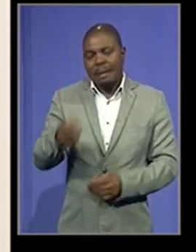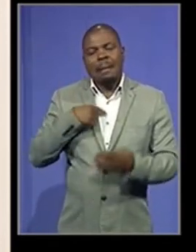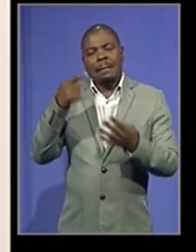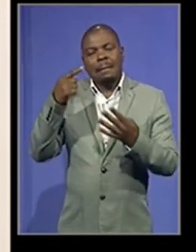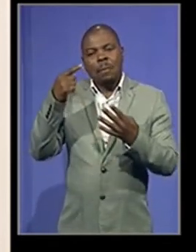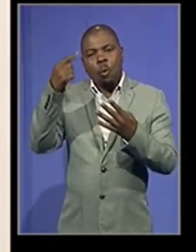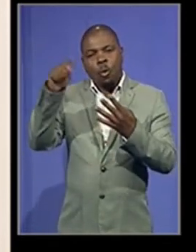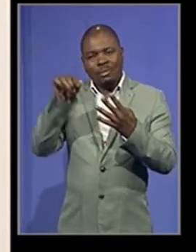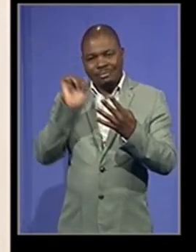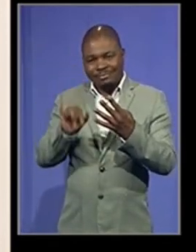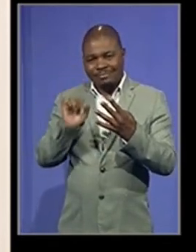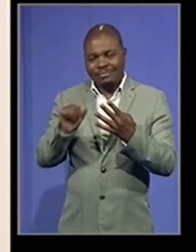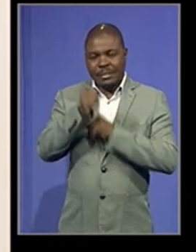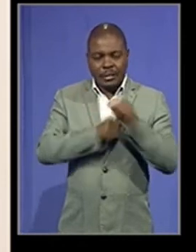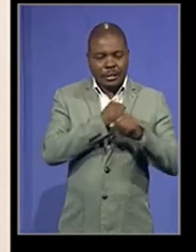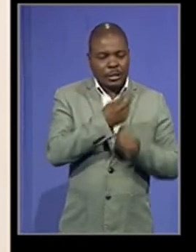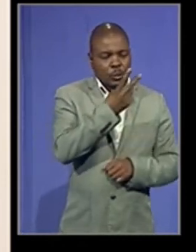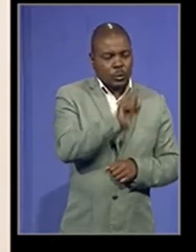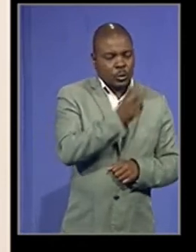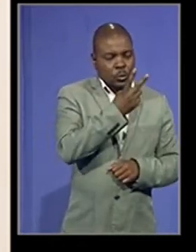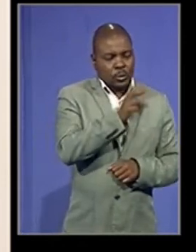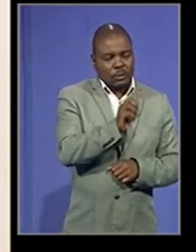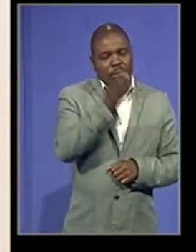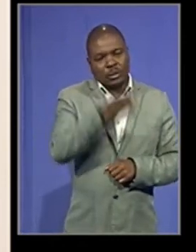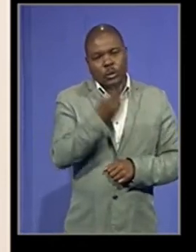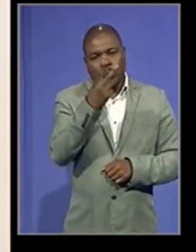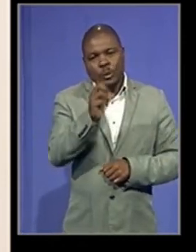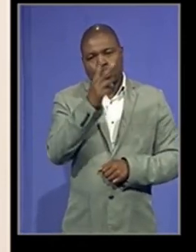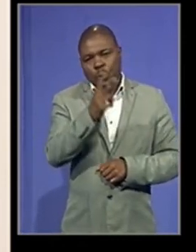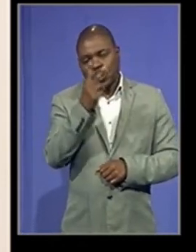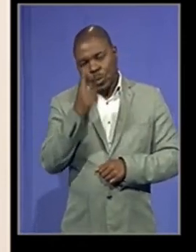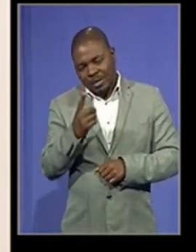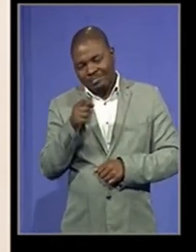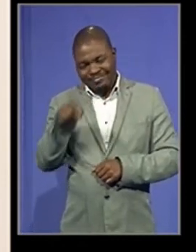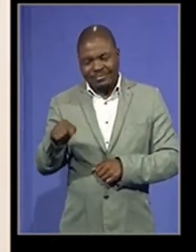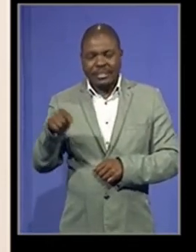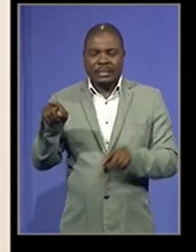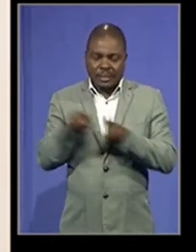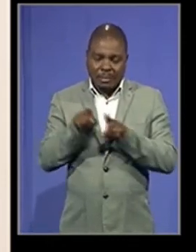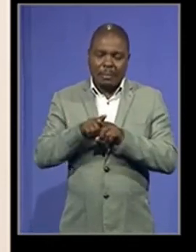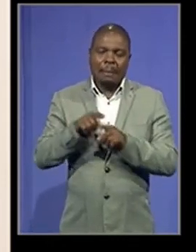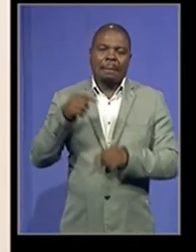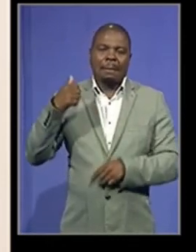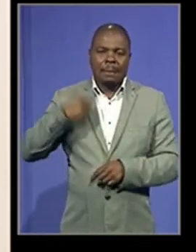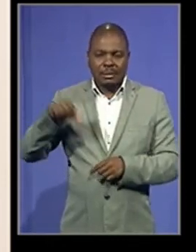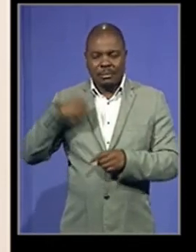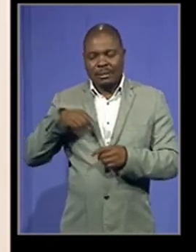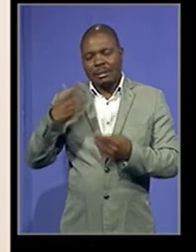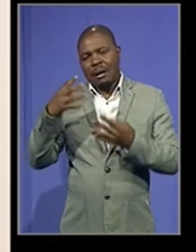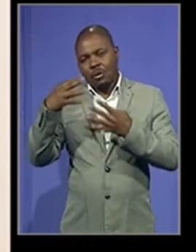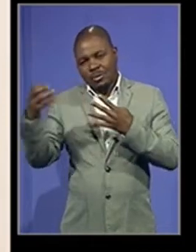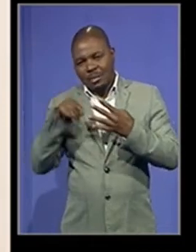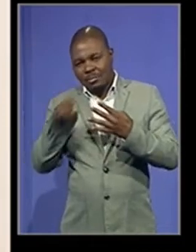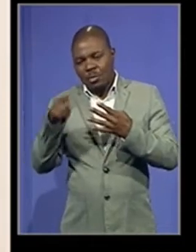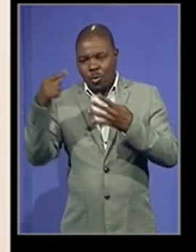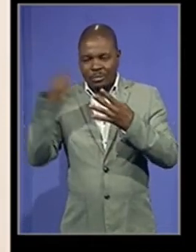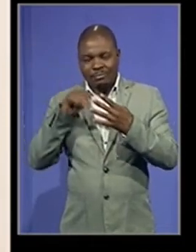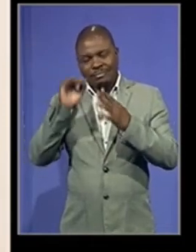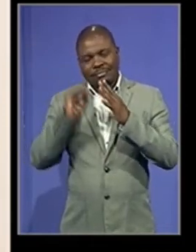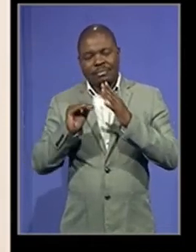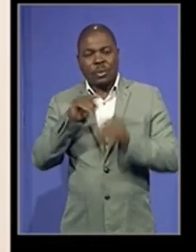for the 2020-2021 financial year. This is actually attributed to the failure by the municipality to address issues raised by the